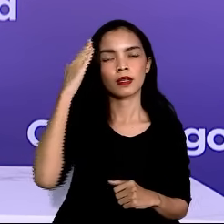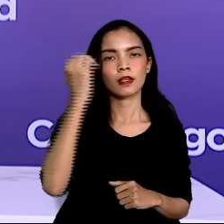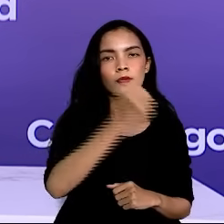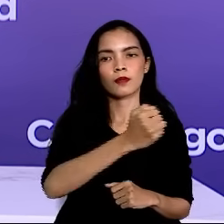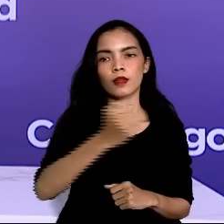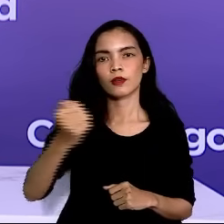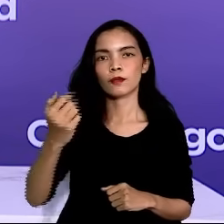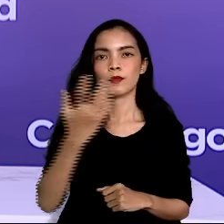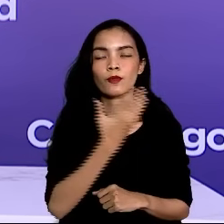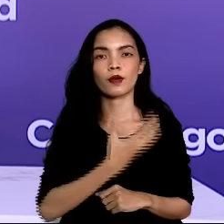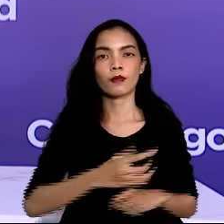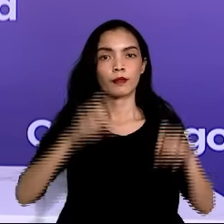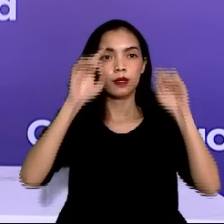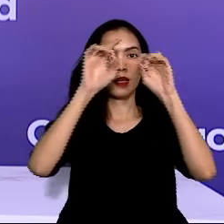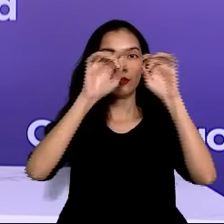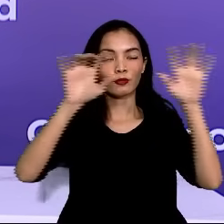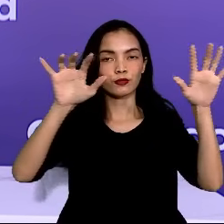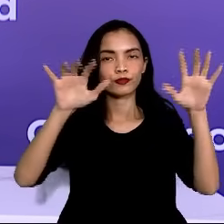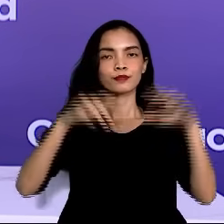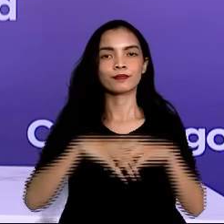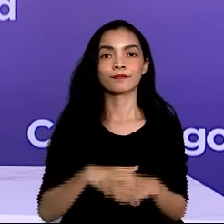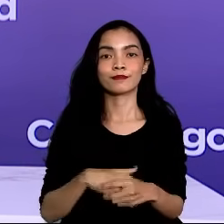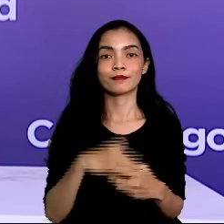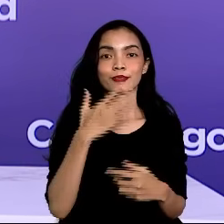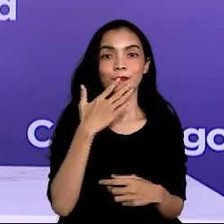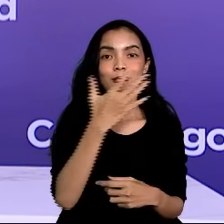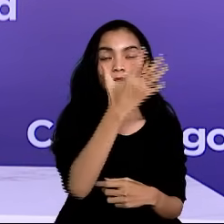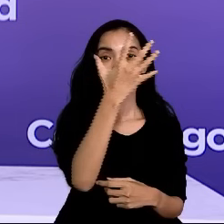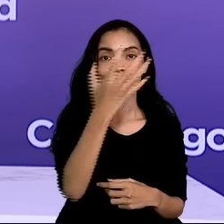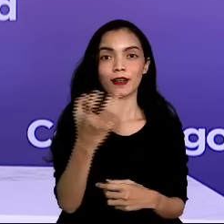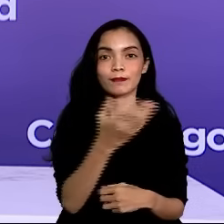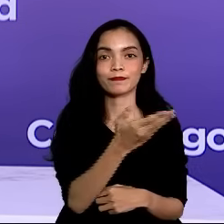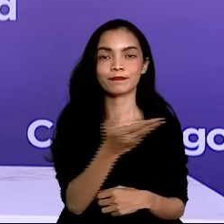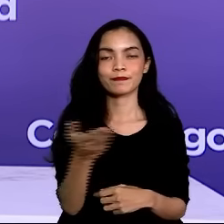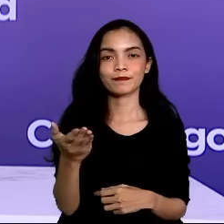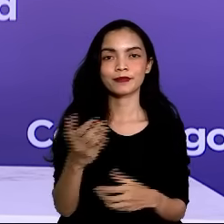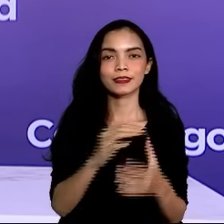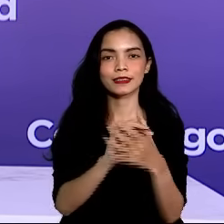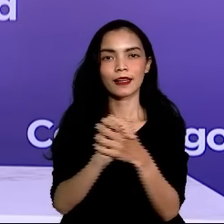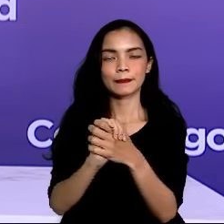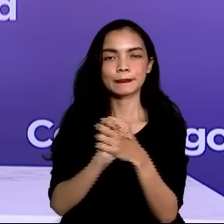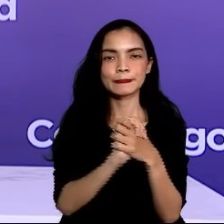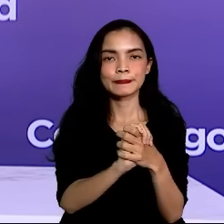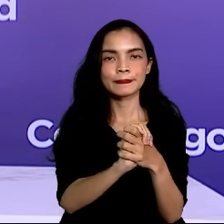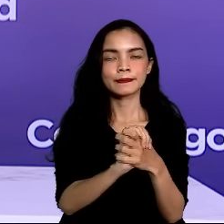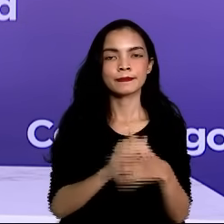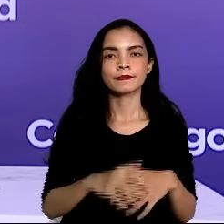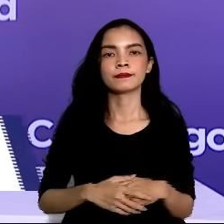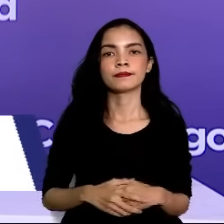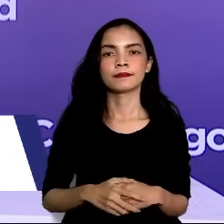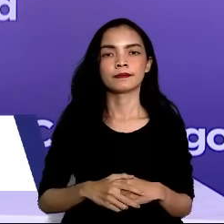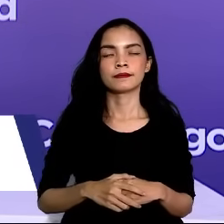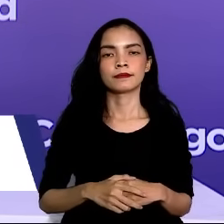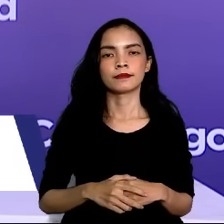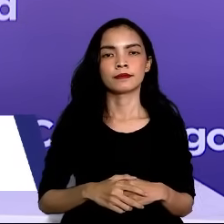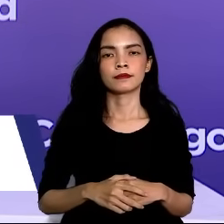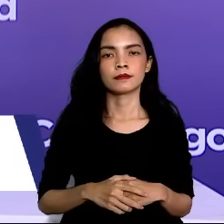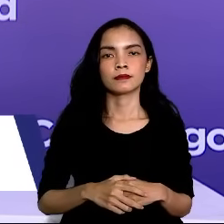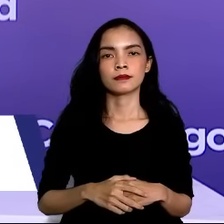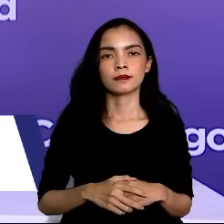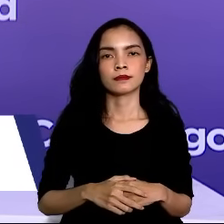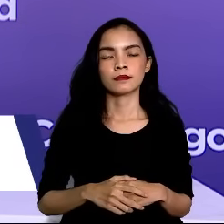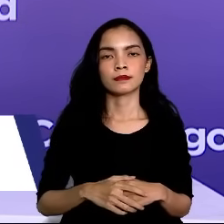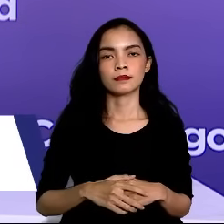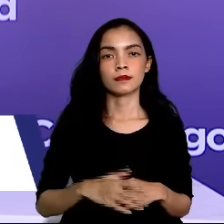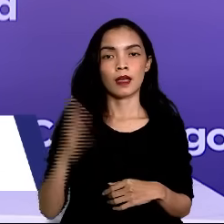Assalamualaikum warahmatullahi wabarakatuh. Selamat sore, salam sejahtera untuk kita semuanya. Hari ini saya akan